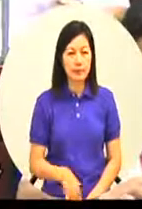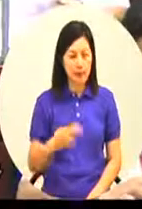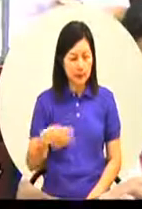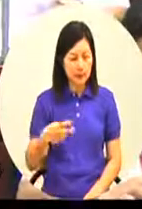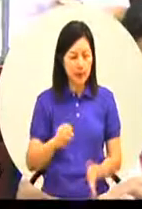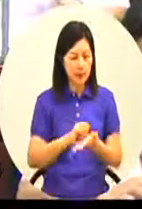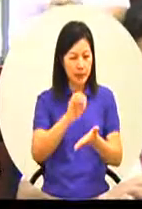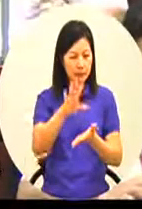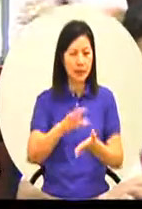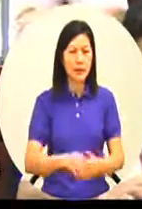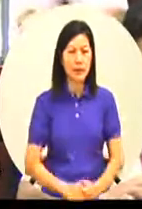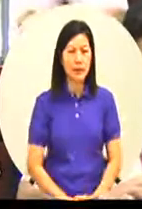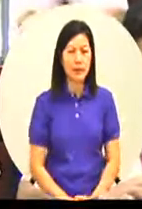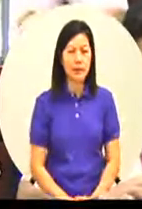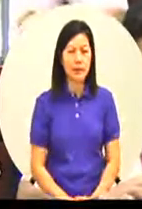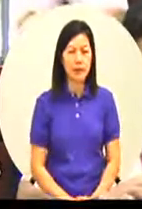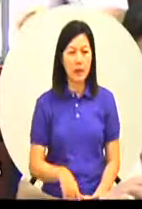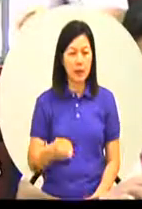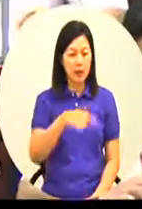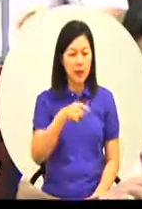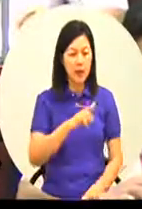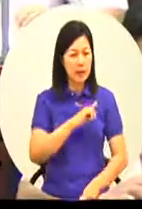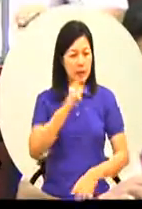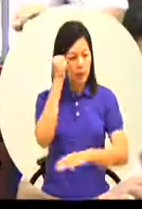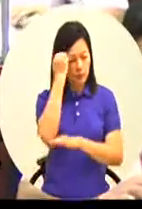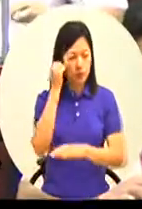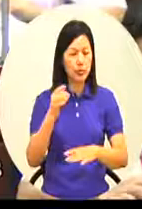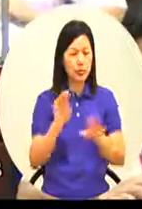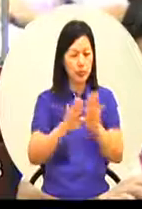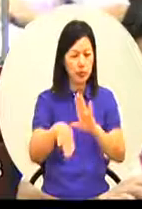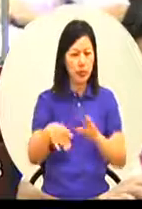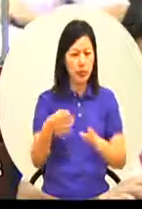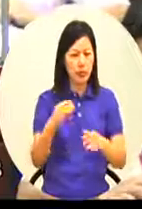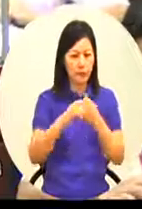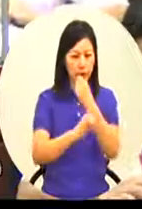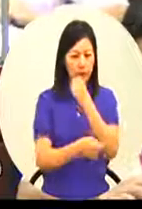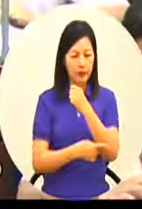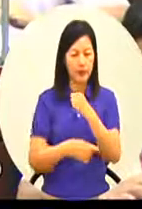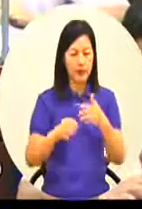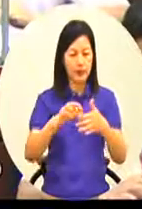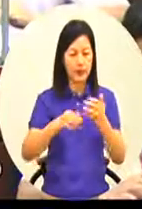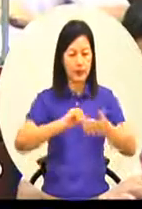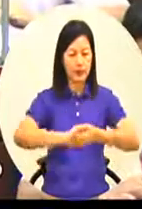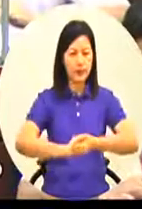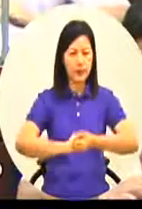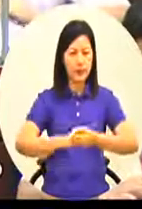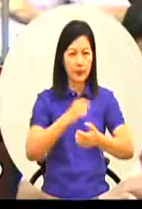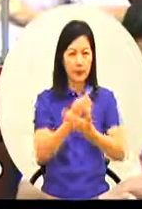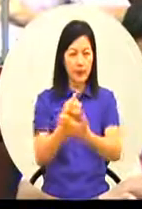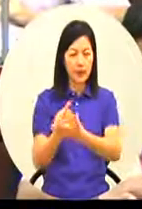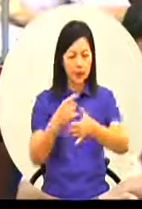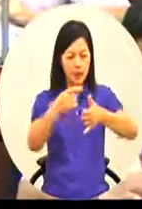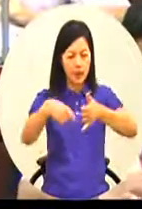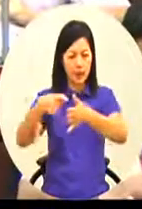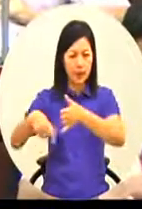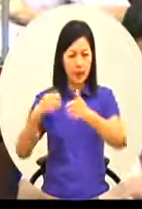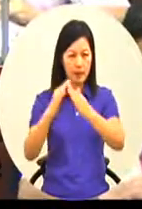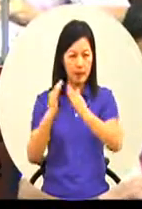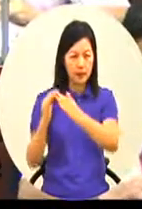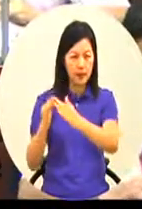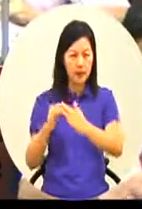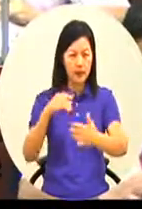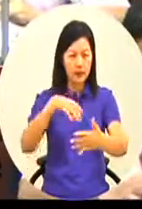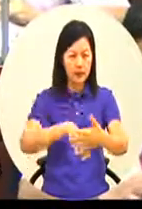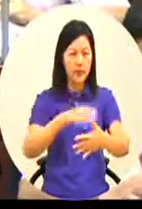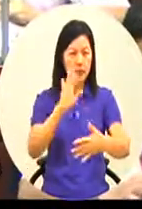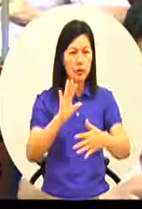告的，就是说。我们的一个自用住宅的税率法令的规定，每一户里面呢，哈，大概